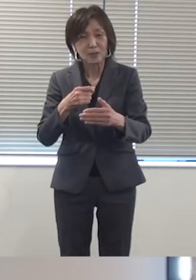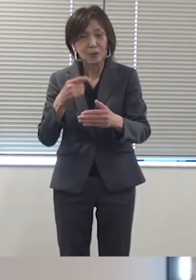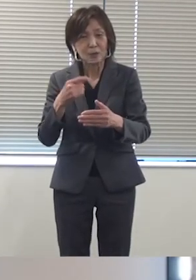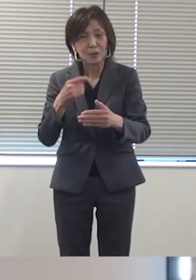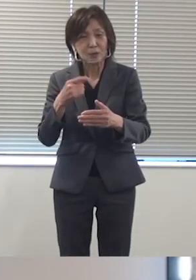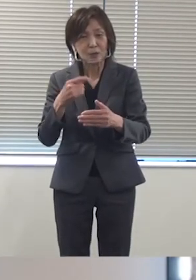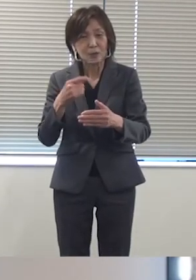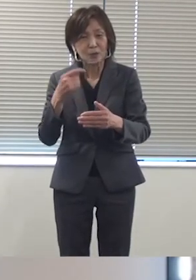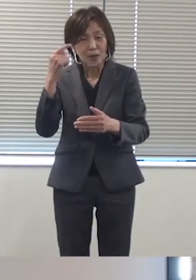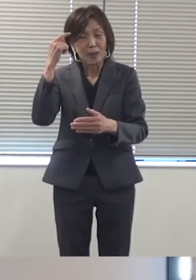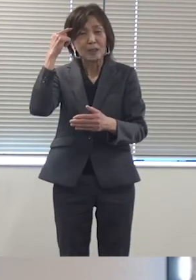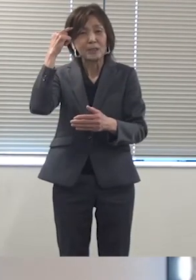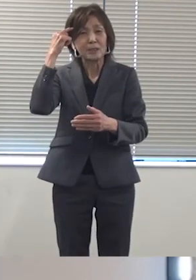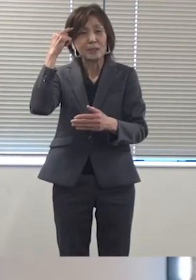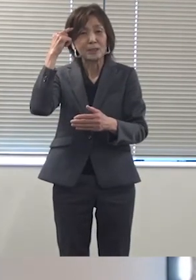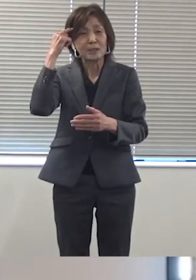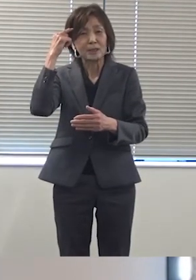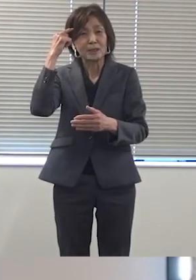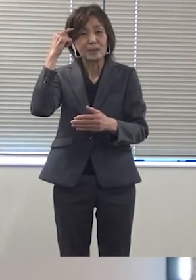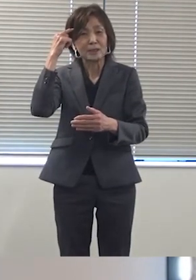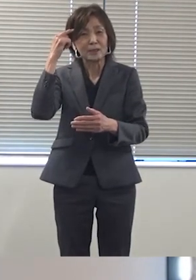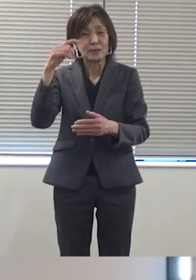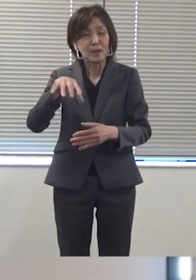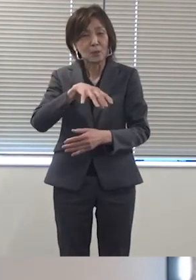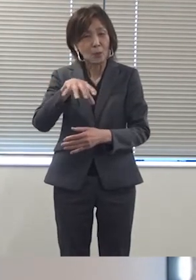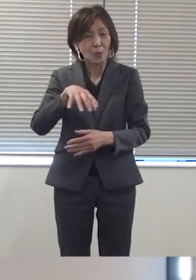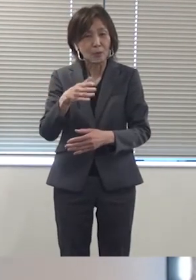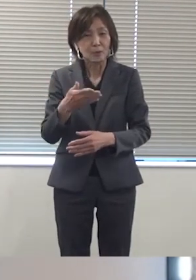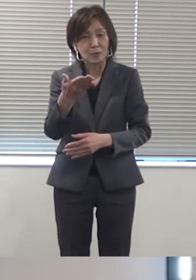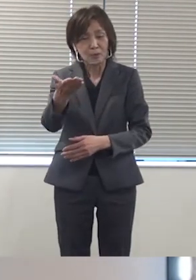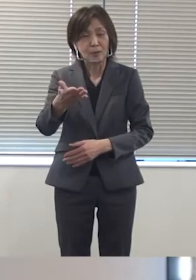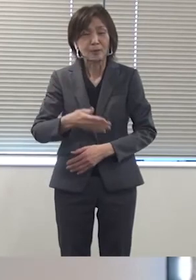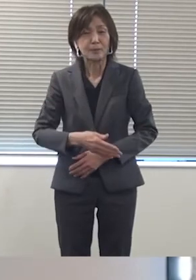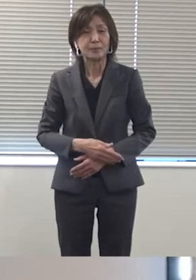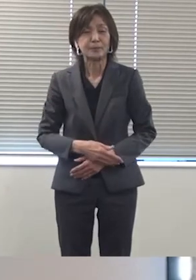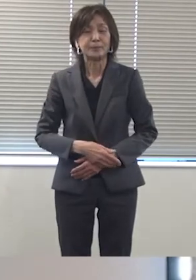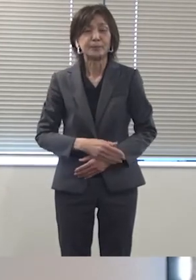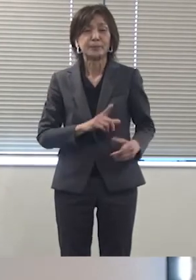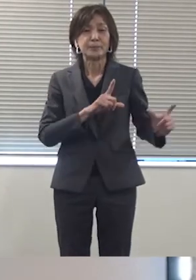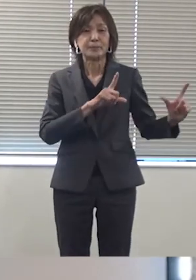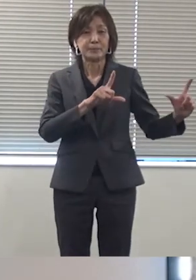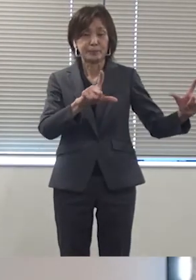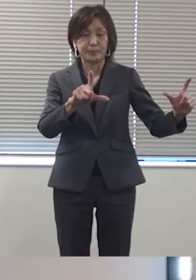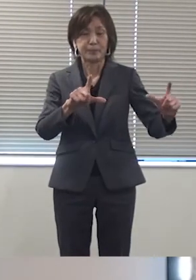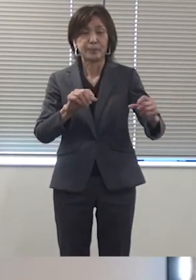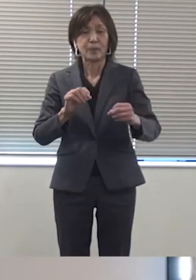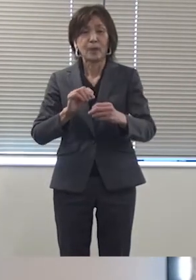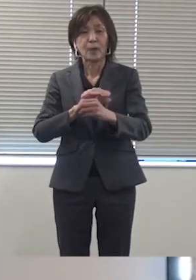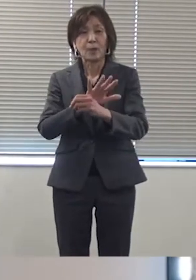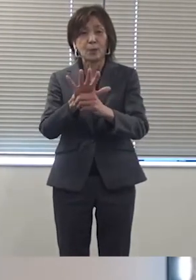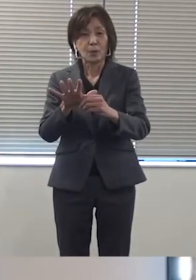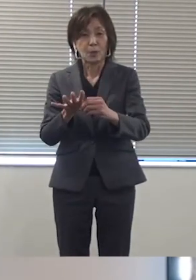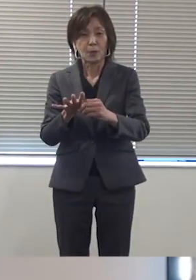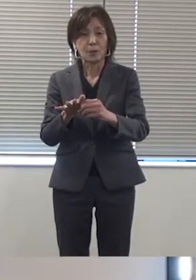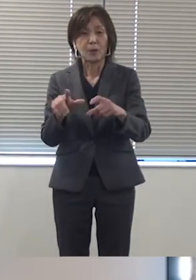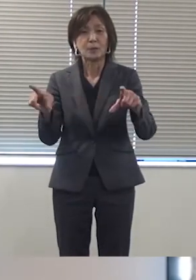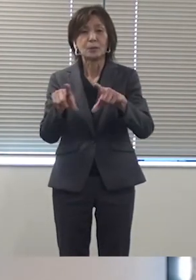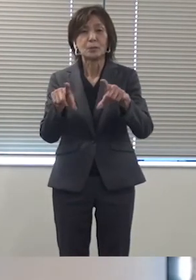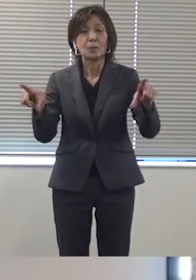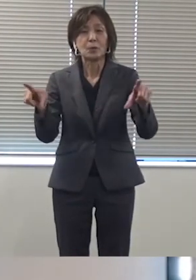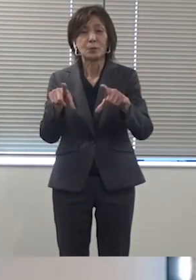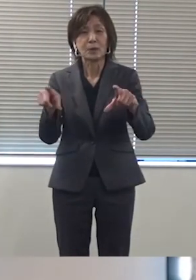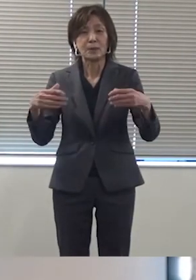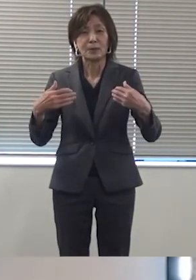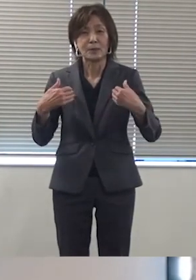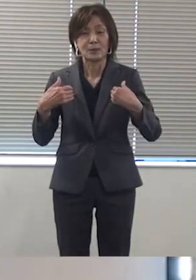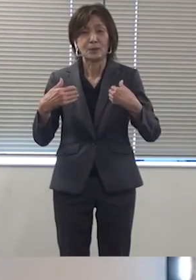ければいけない事業なので、まあ、将来見据えていろんな手をきめ細かく配慮しながらというのは、やっぱり共生社会の